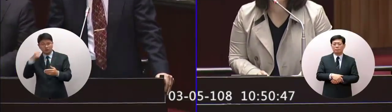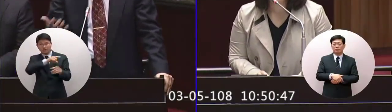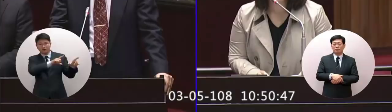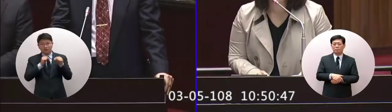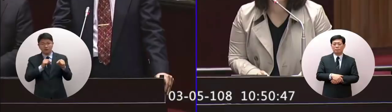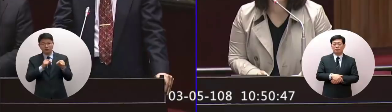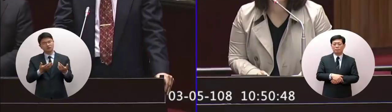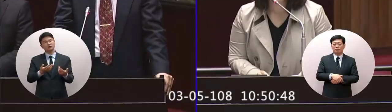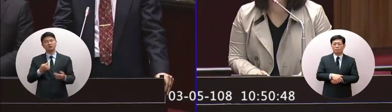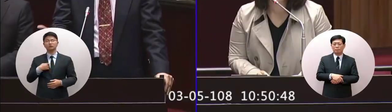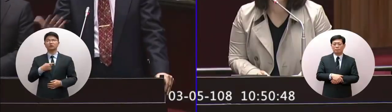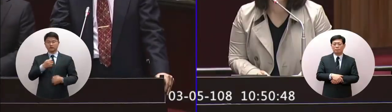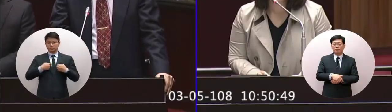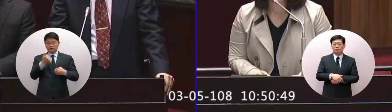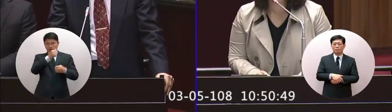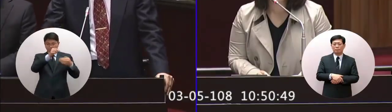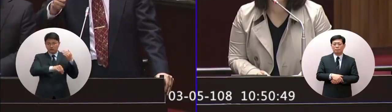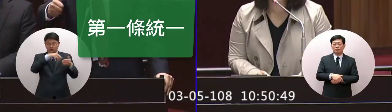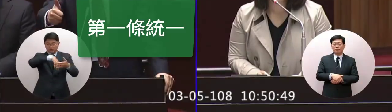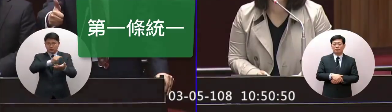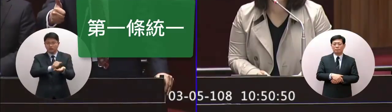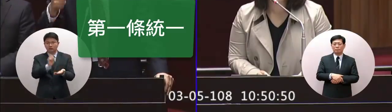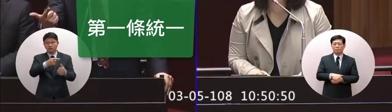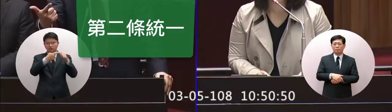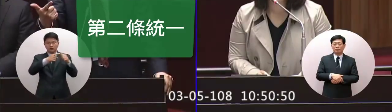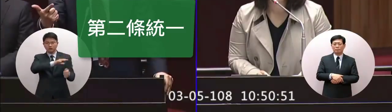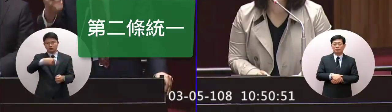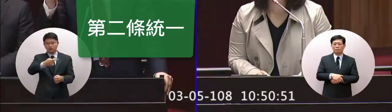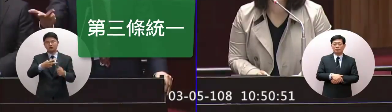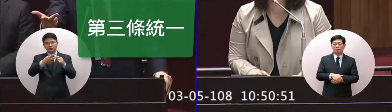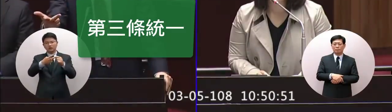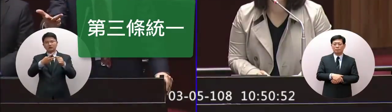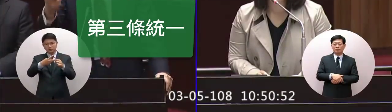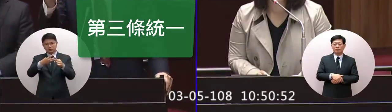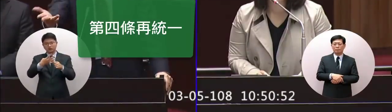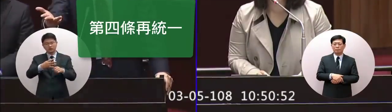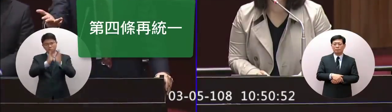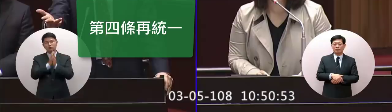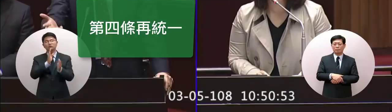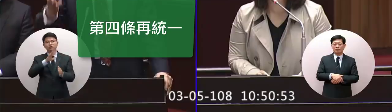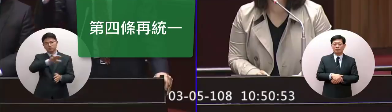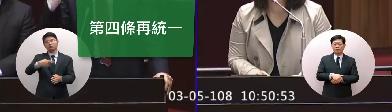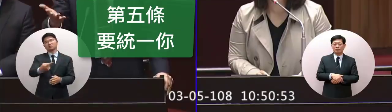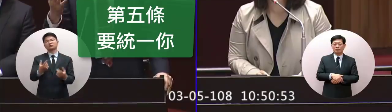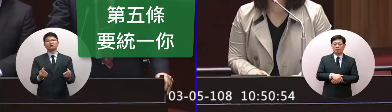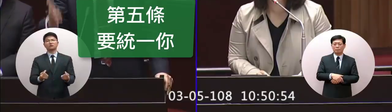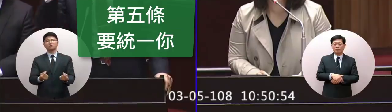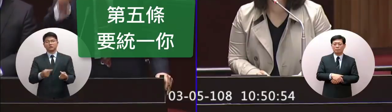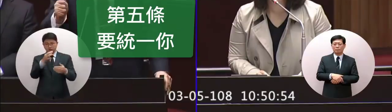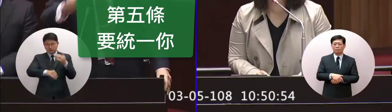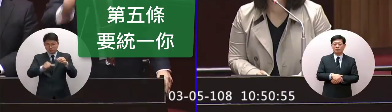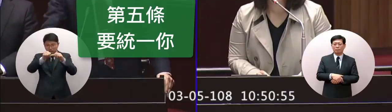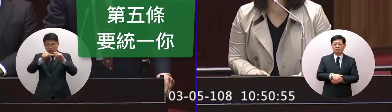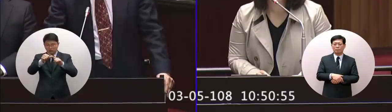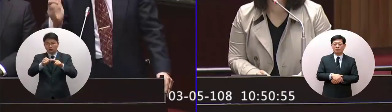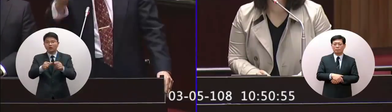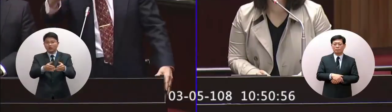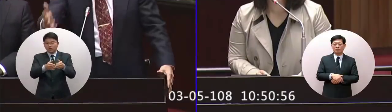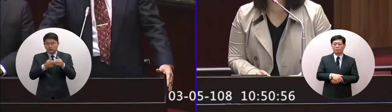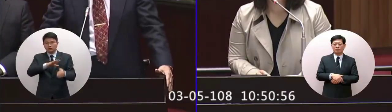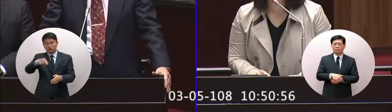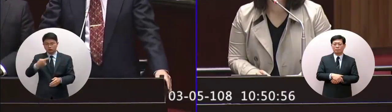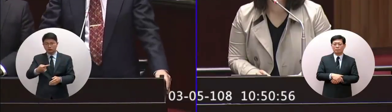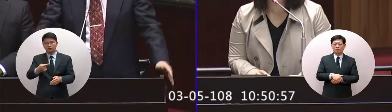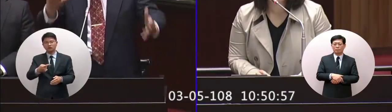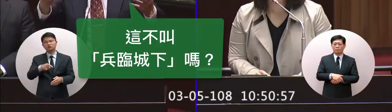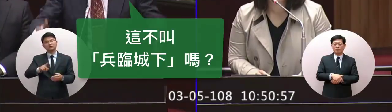习五条简单来讲，哪五条？第一条统一，第二条统一，第三条统一，第四条再统一，第五条要统一你。习